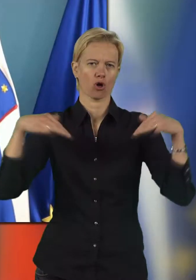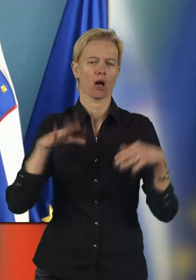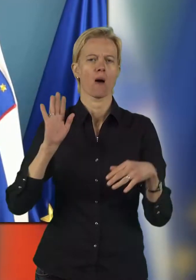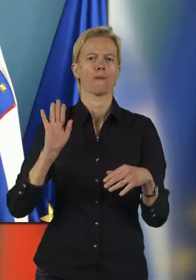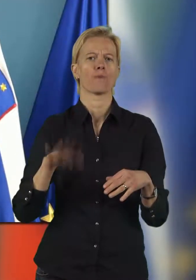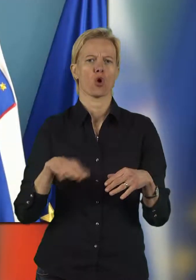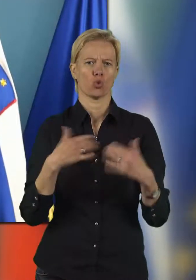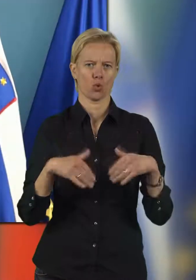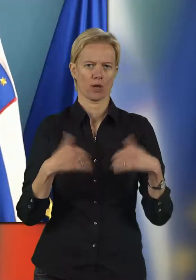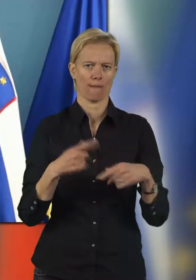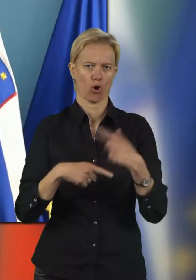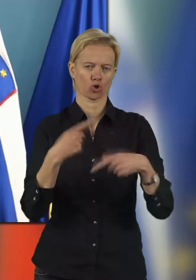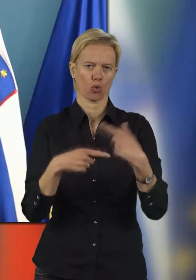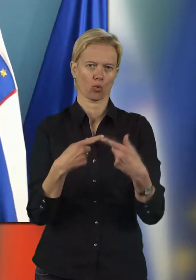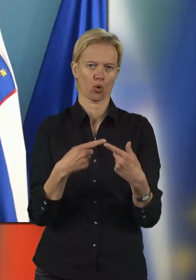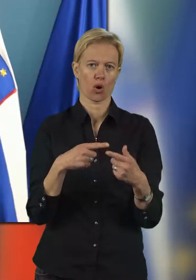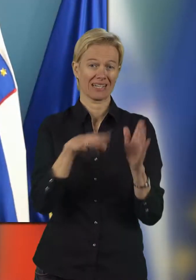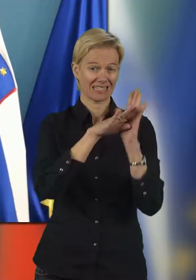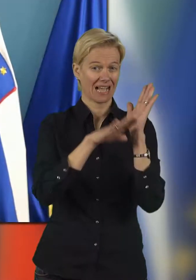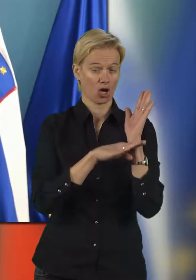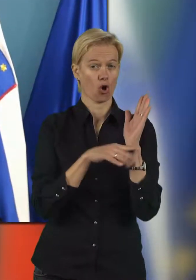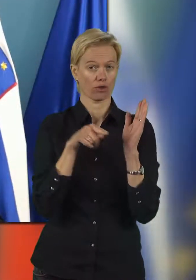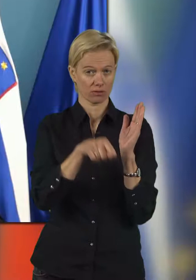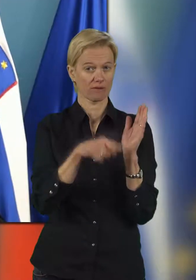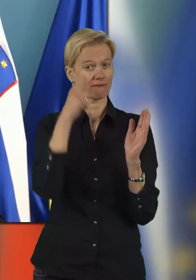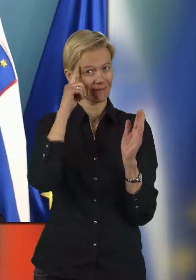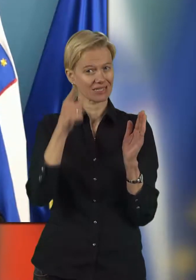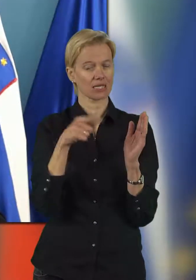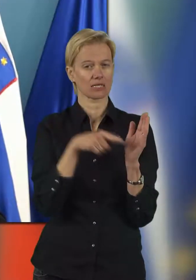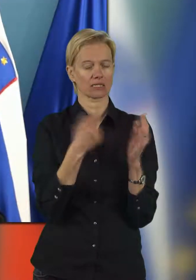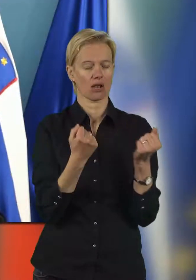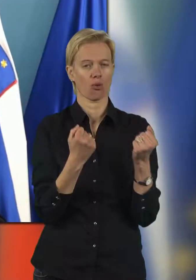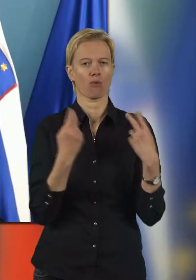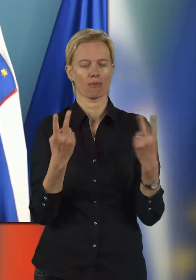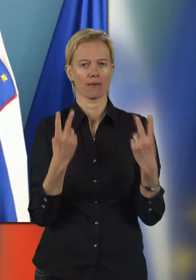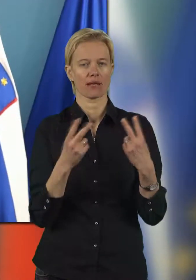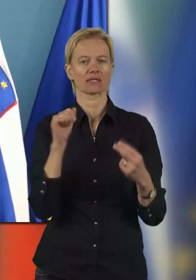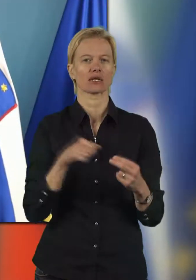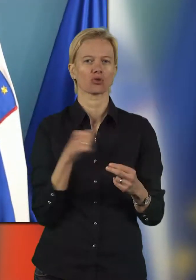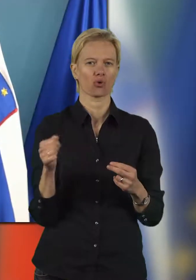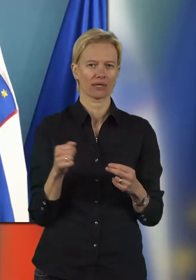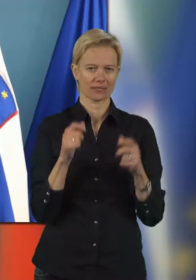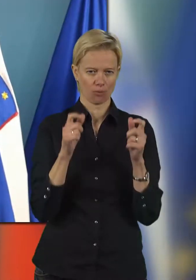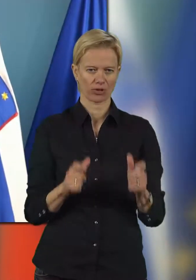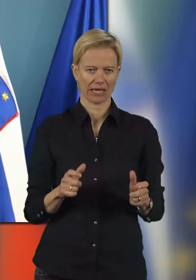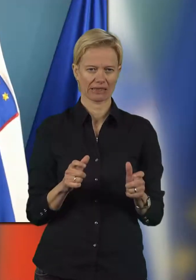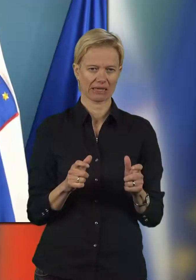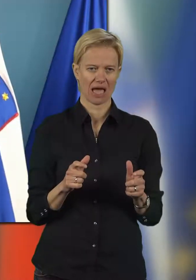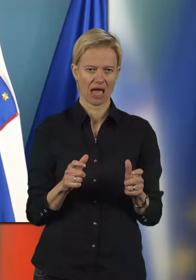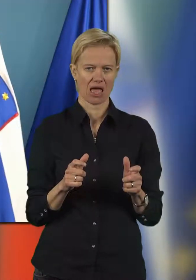postopku. Zakon, veste, da je zelo pomemben za to, da se podjetje 2TDK v